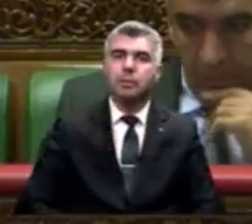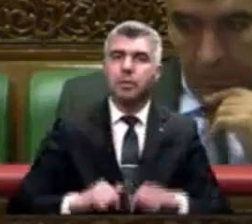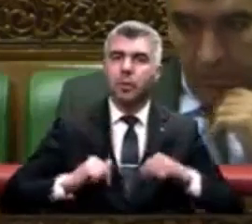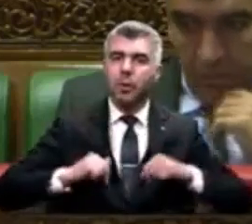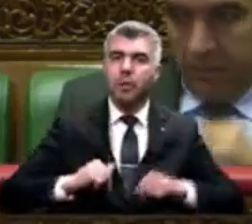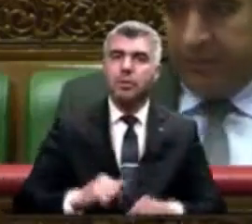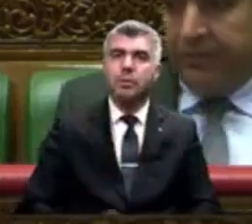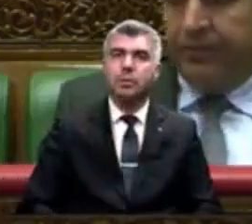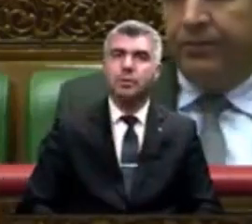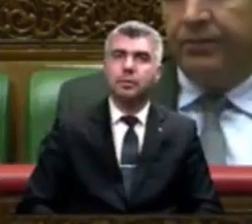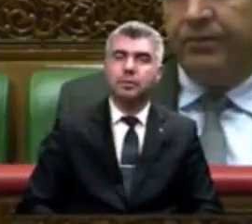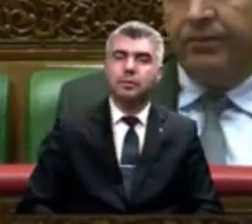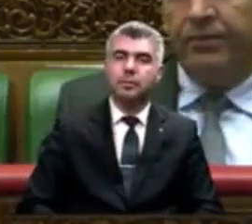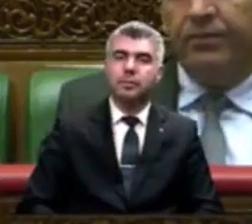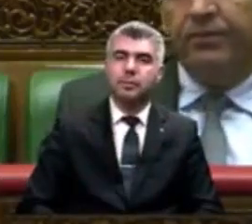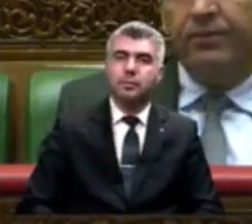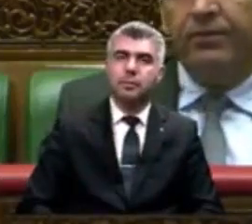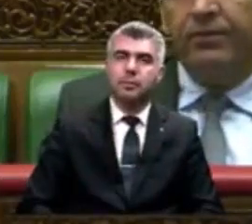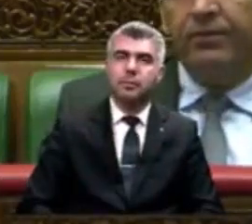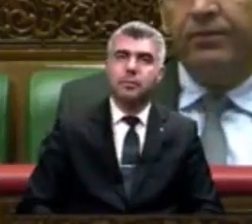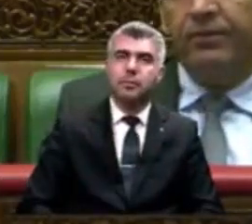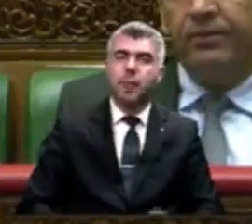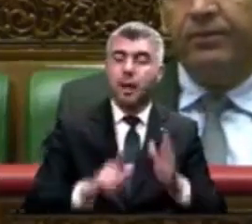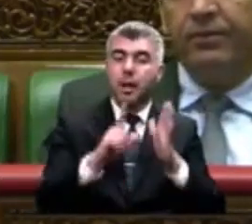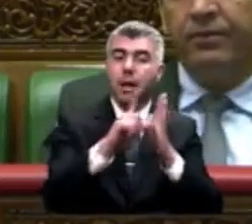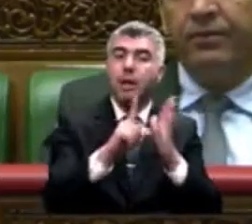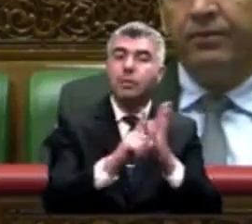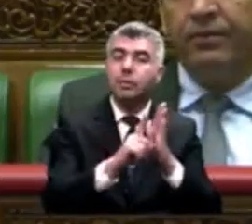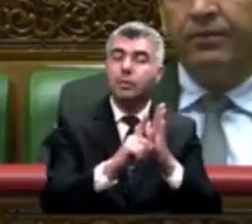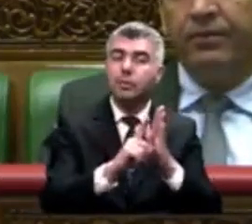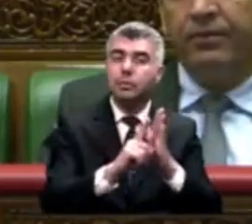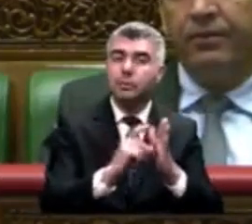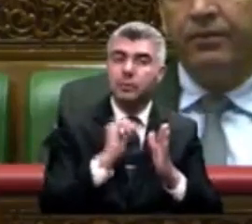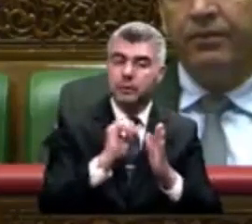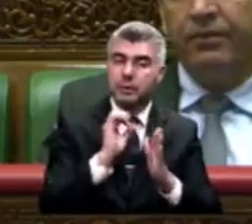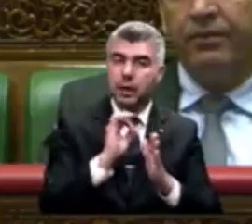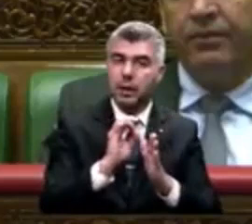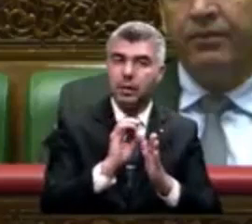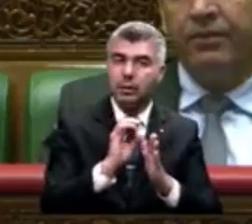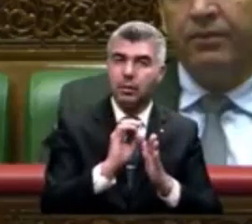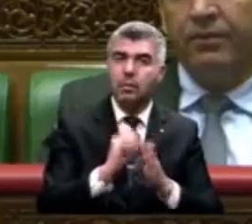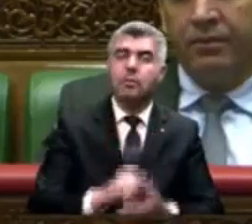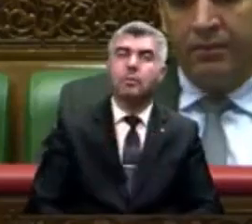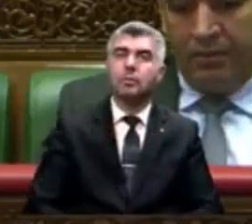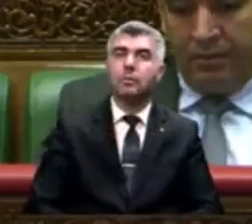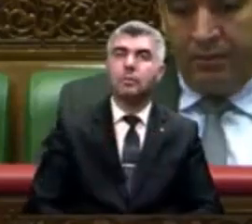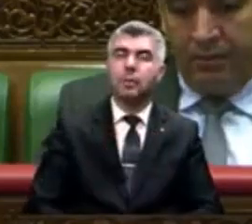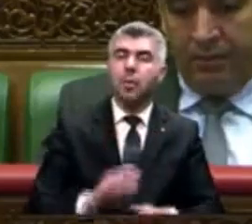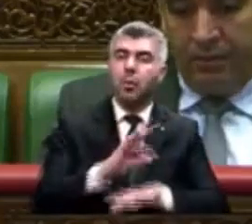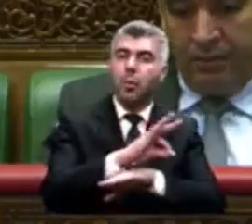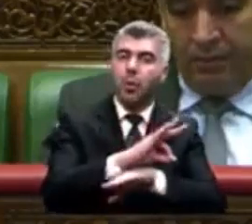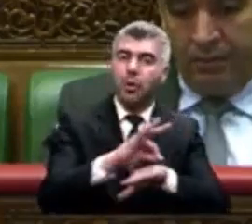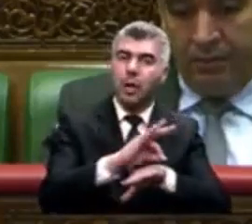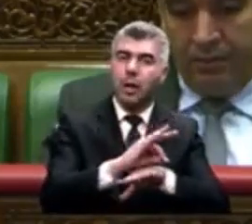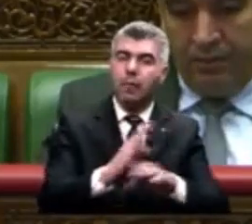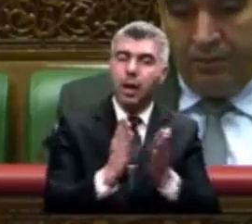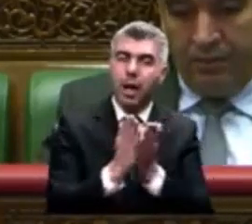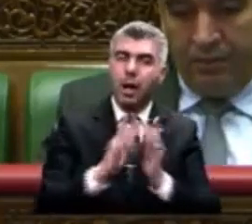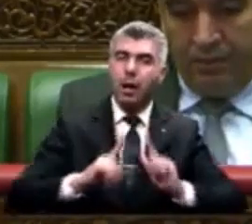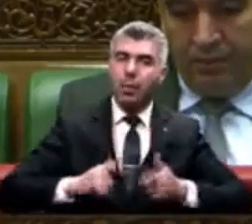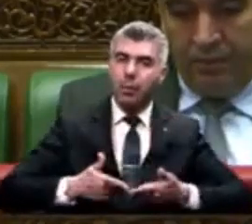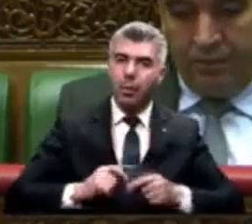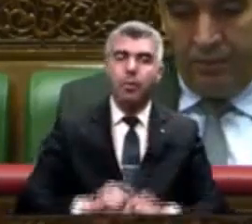الوزير المحترم، النظام الأساسي المتعلق موظفي قطاع التربية